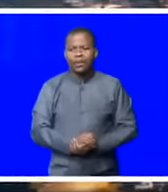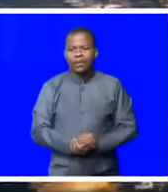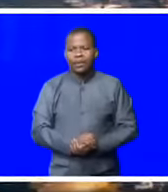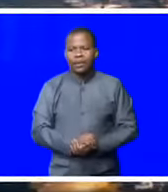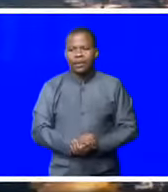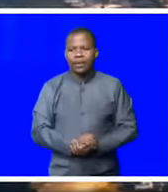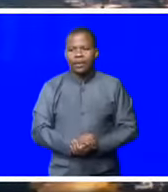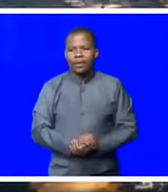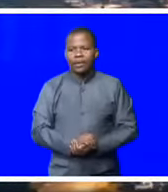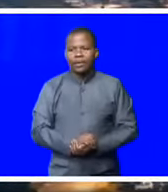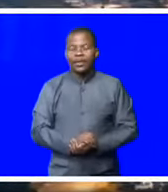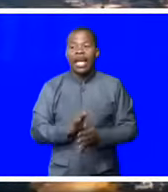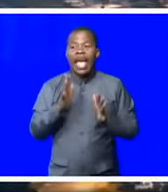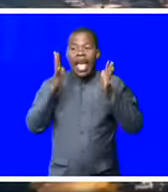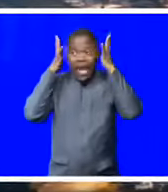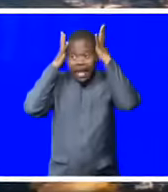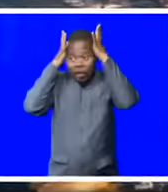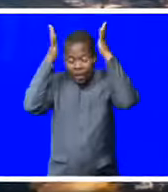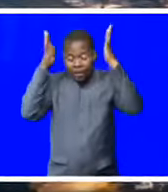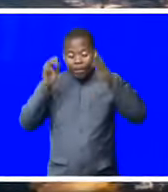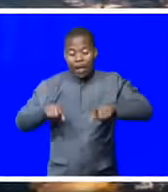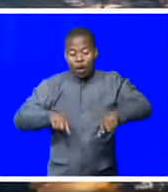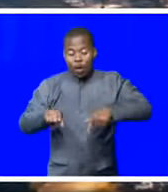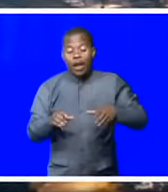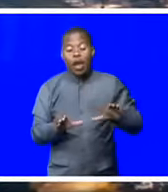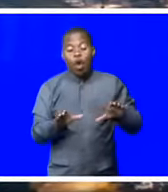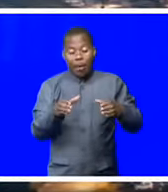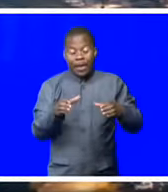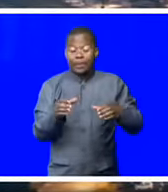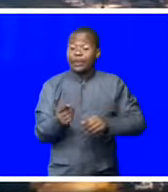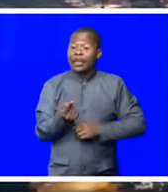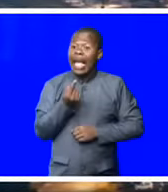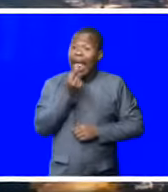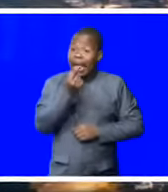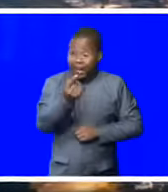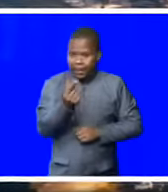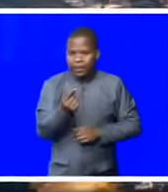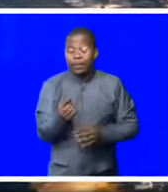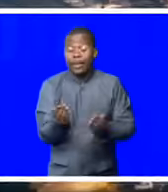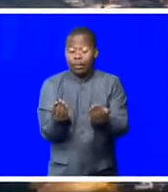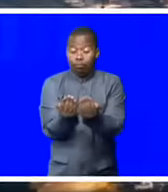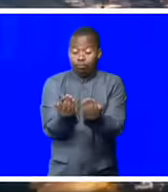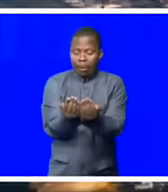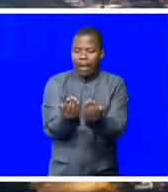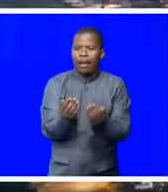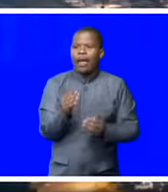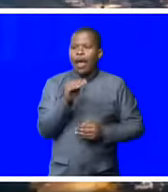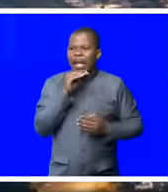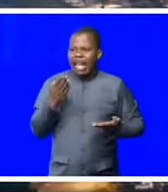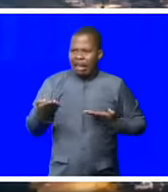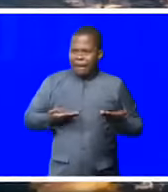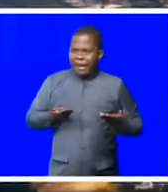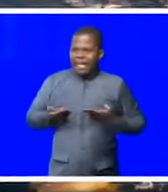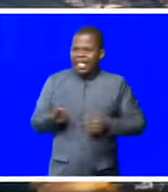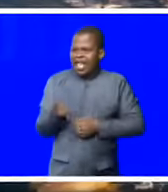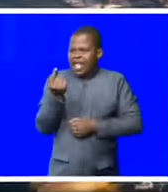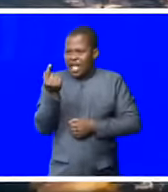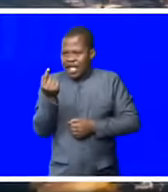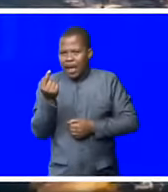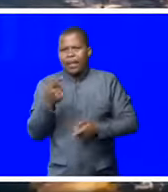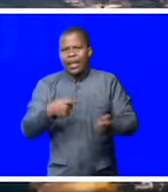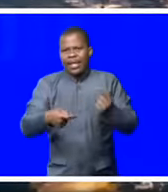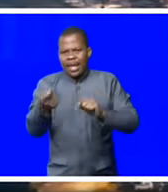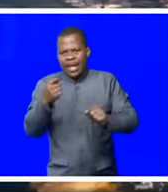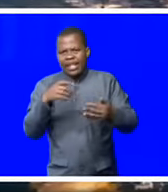Libandla libukete ekuchudzelana kuleli yeSwatini Competition Commission lithi tikwa lesoloku tingakaphuma etivumelwaneni letiholela kwekuthi batali baphocelele